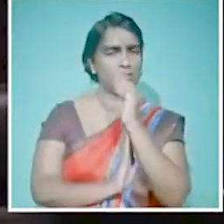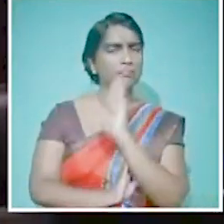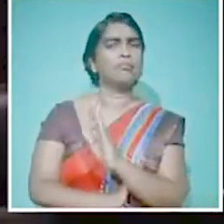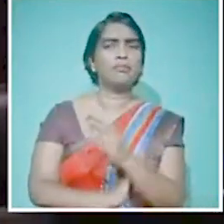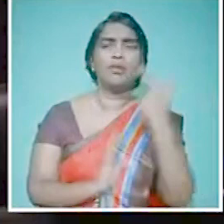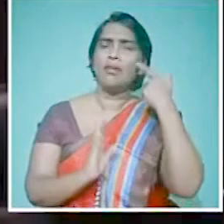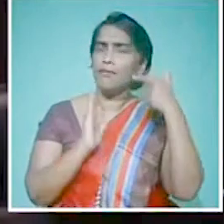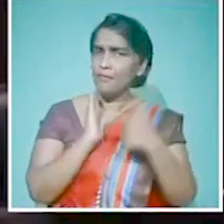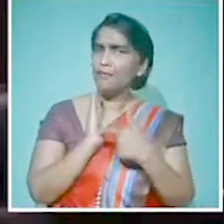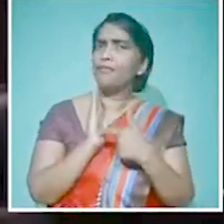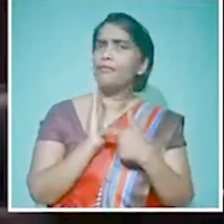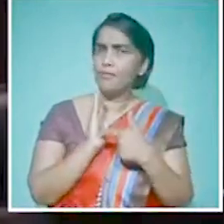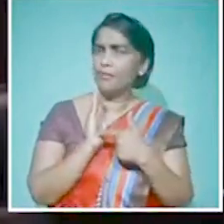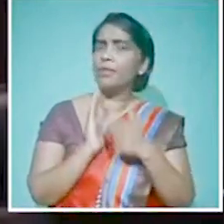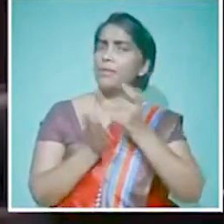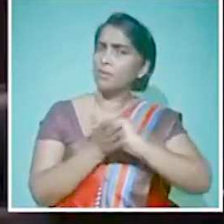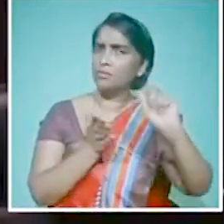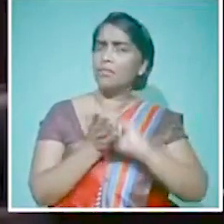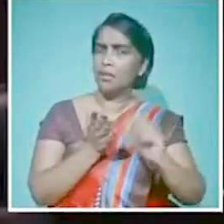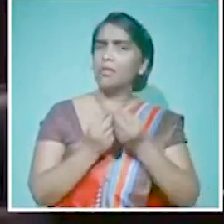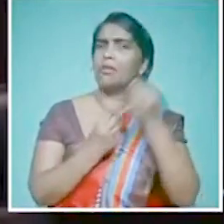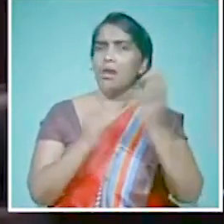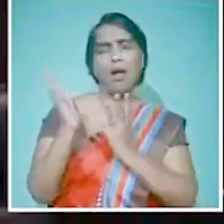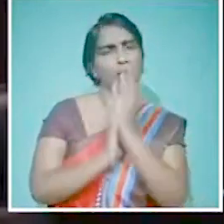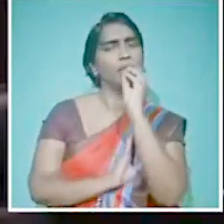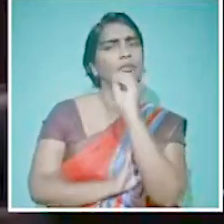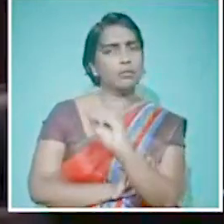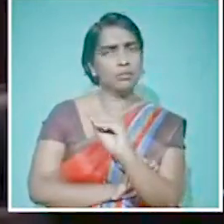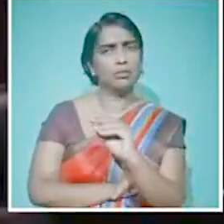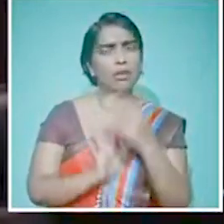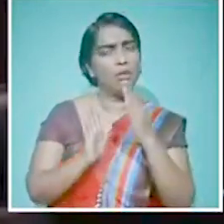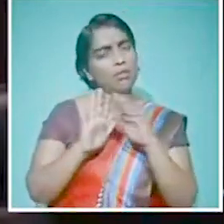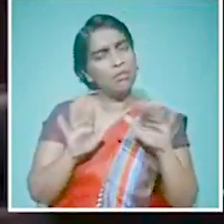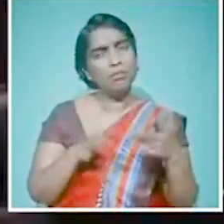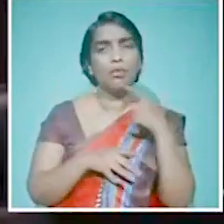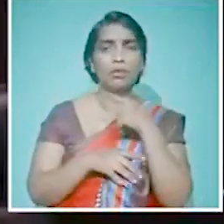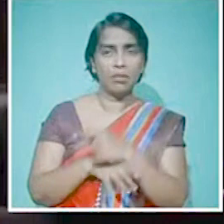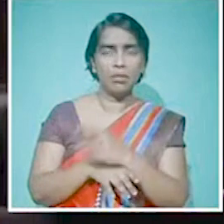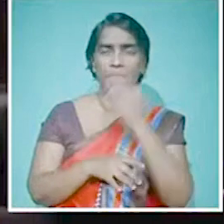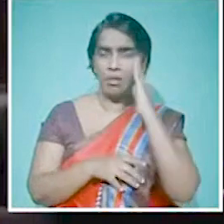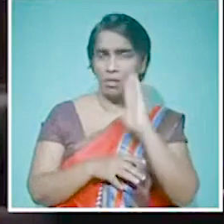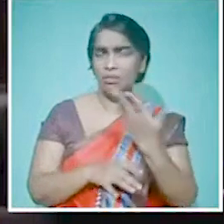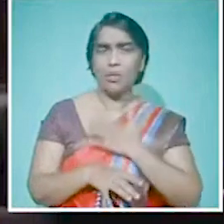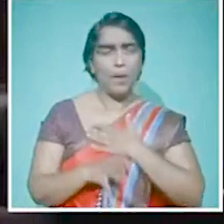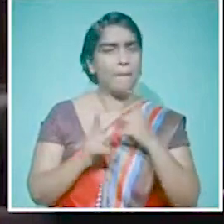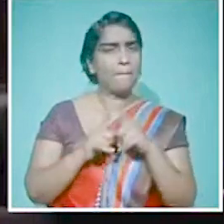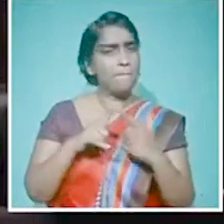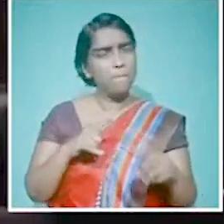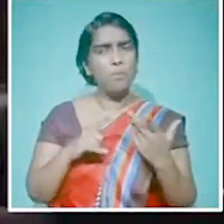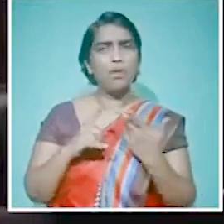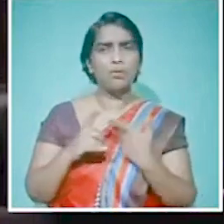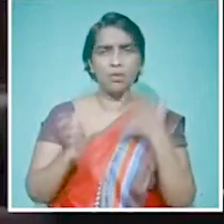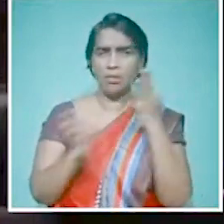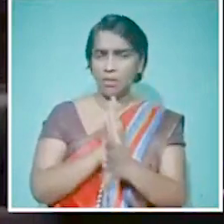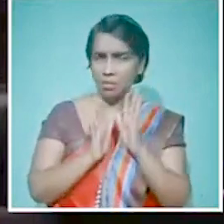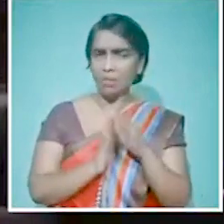ඒ දරුවන්ට ඒ විභාගයට උත්තර ලියන්න අයිතිය දෙන්න. මොනවා හරි ඒගොල්ලොන්ගේ ස්වභාෂාව බීම නිසා වෙනත් හැදෑරීම් වල